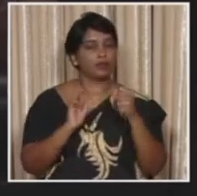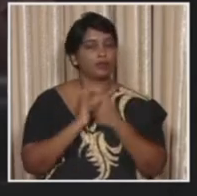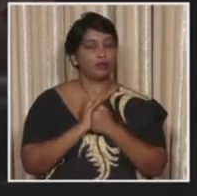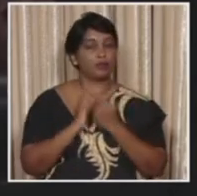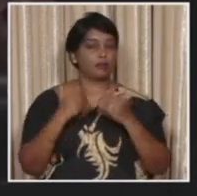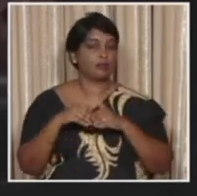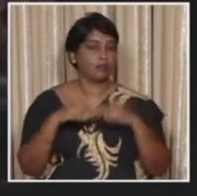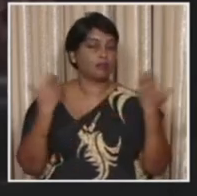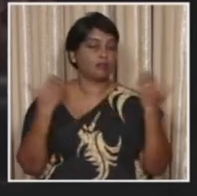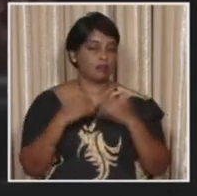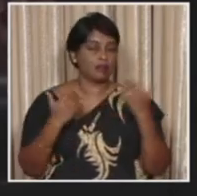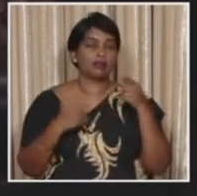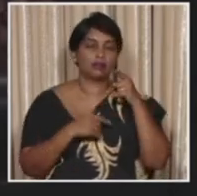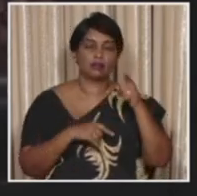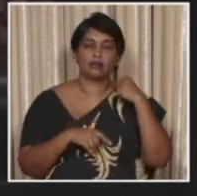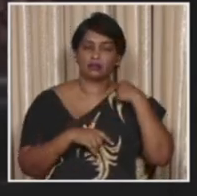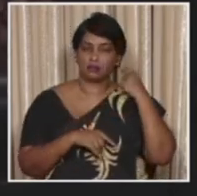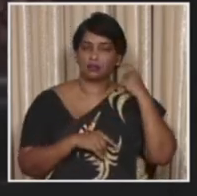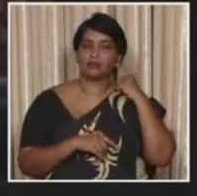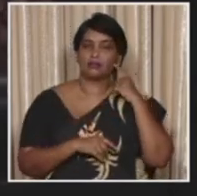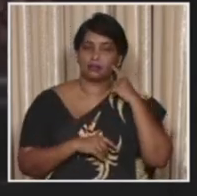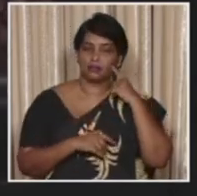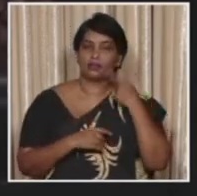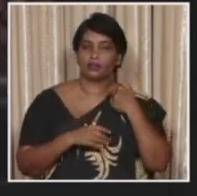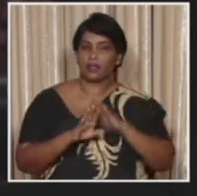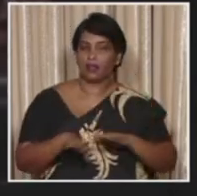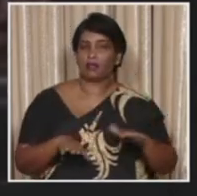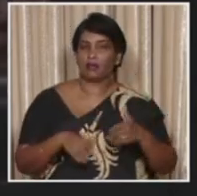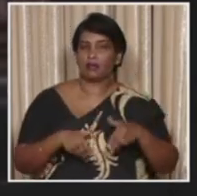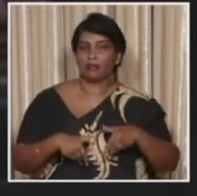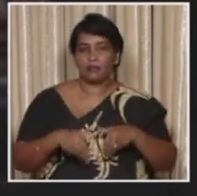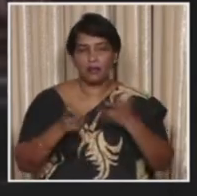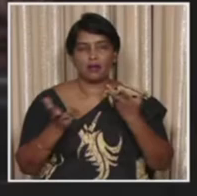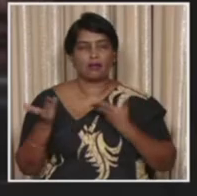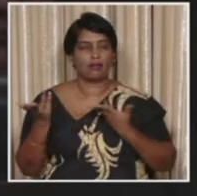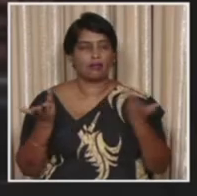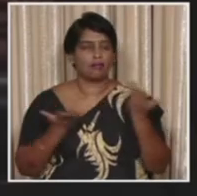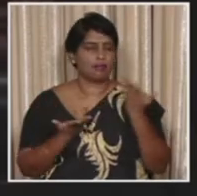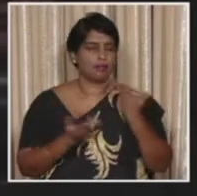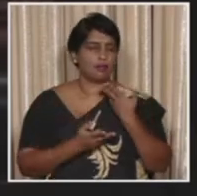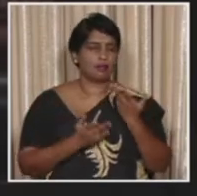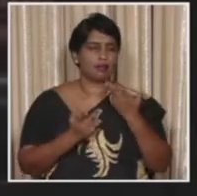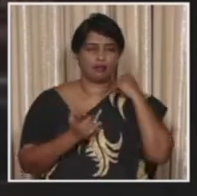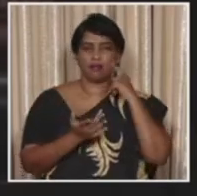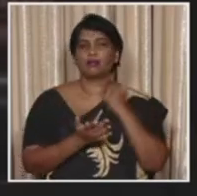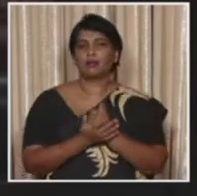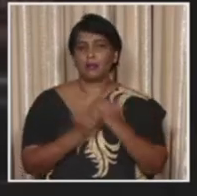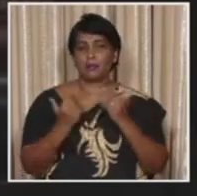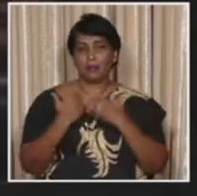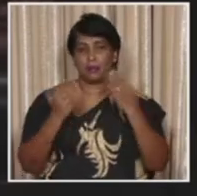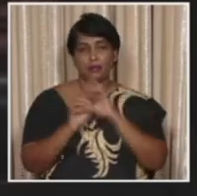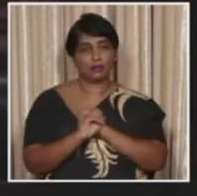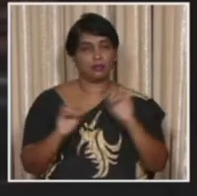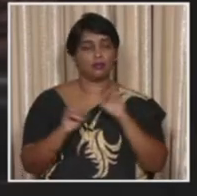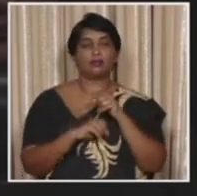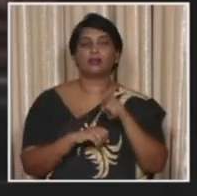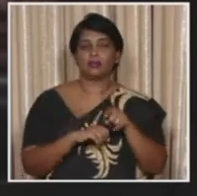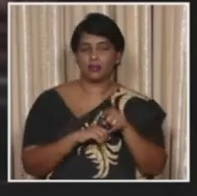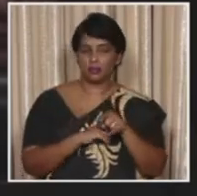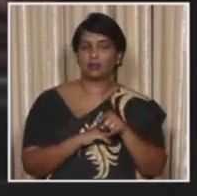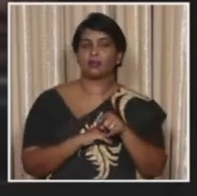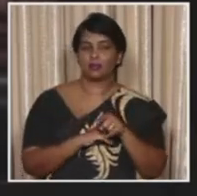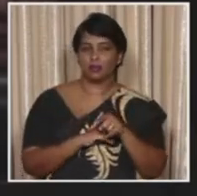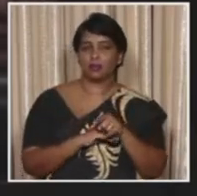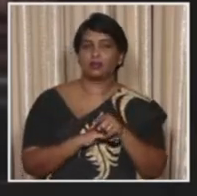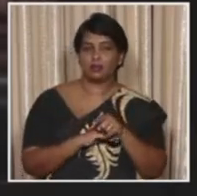පුවත්පත් කියනකොට මං හිතන්නේ ඔබතුමාට අපිට අපේ දරුවන්ට මහපාරේ වැහලා යන්න පුළුවන් කිද්ද කියන ප්‍රශ්නේ තියෙනවා පුවත්පත් නිවේදකයෝ මේ 225ට සාප කරන